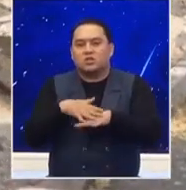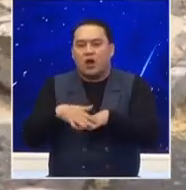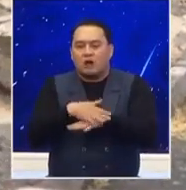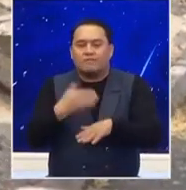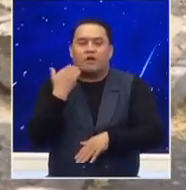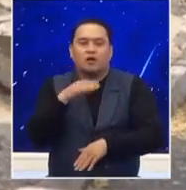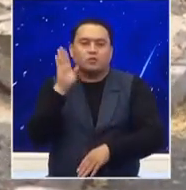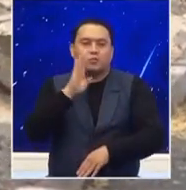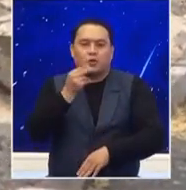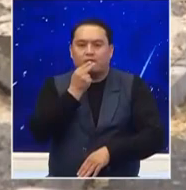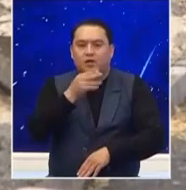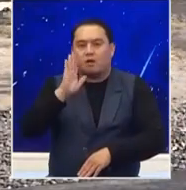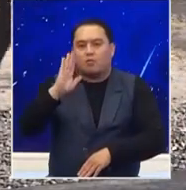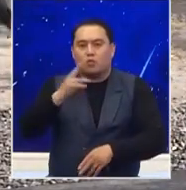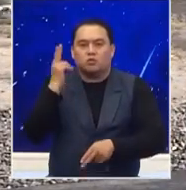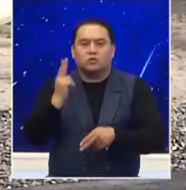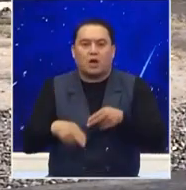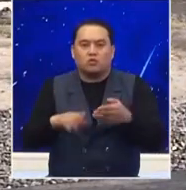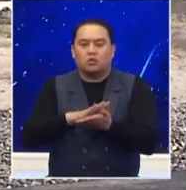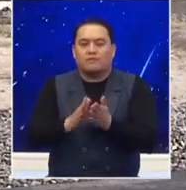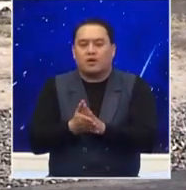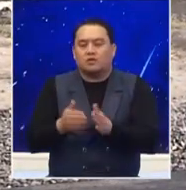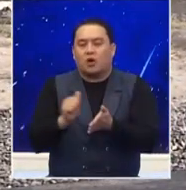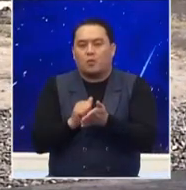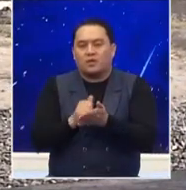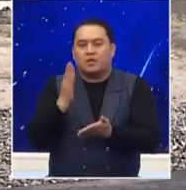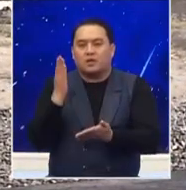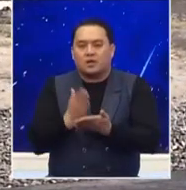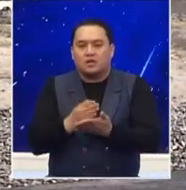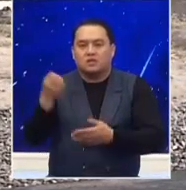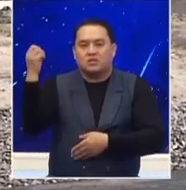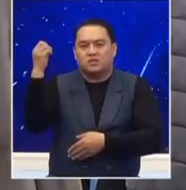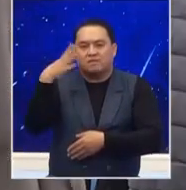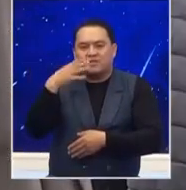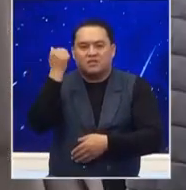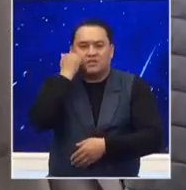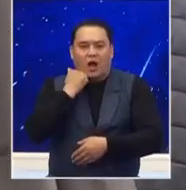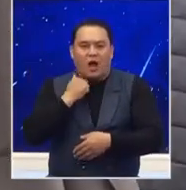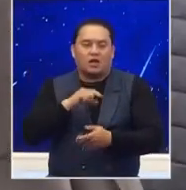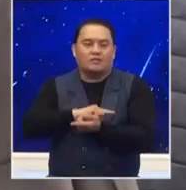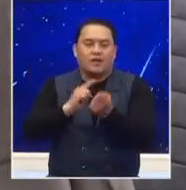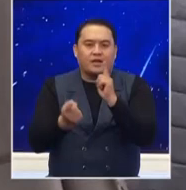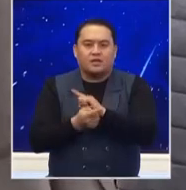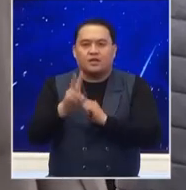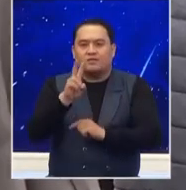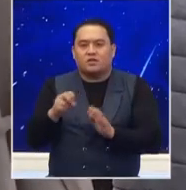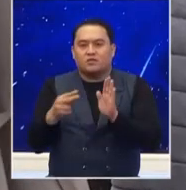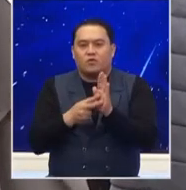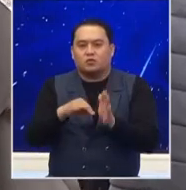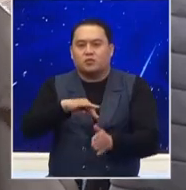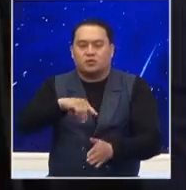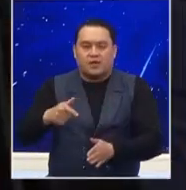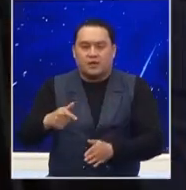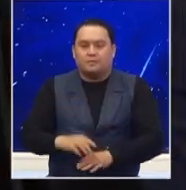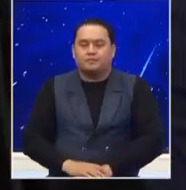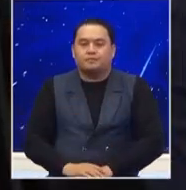к качественной питьевой воде. Заключение экспертизы имеется. А на освещение и замену устаревших фонарей необходимо 208 миллионов тенге.